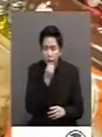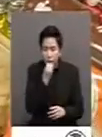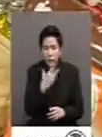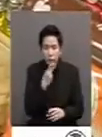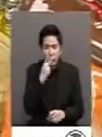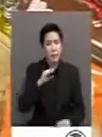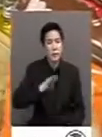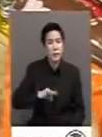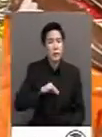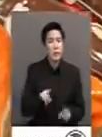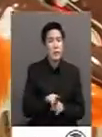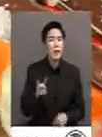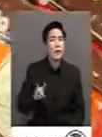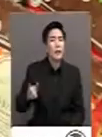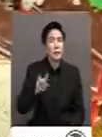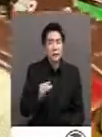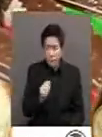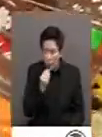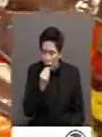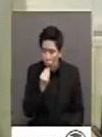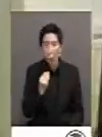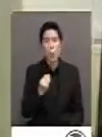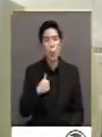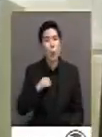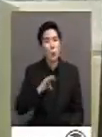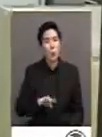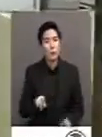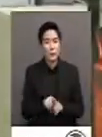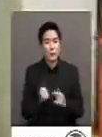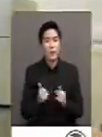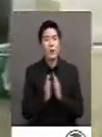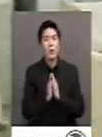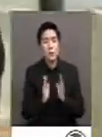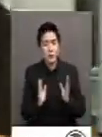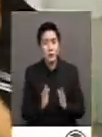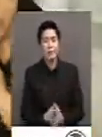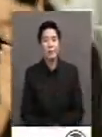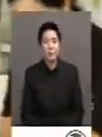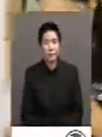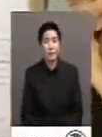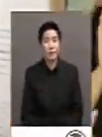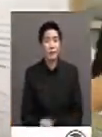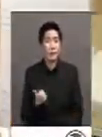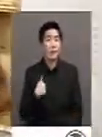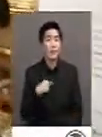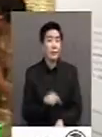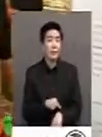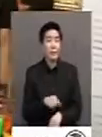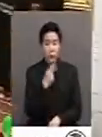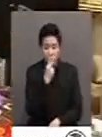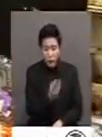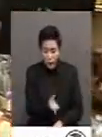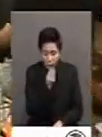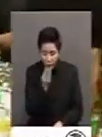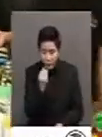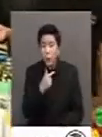คล้ายๆกับเนื้อสัตว์อะค่ะทานแล้วจะไม่รู้เลยขอบคุณมากค่ะ ขอบคุณมากๆนะคะตอนช่วงเวลาแบบนี้ยิ่งชมก็ยิ่งหิว